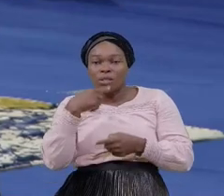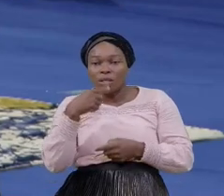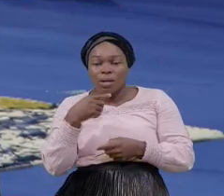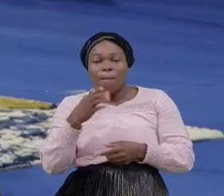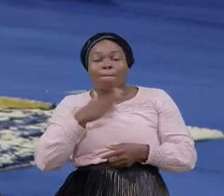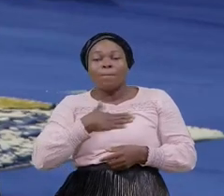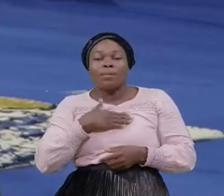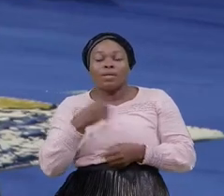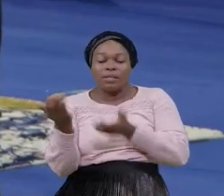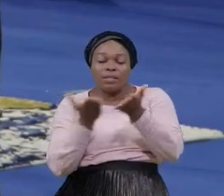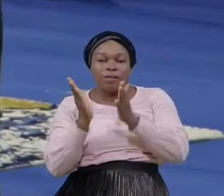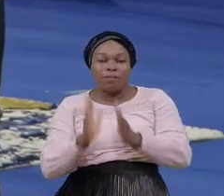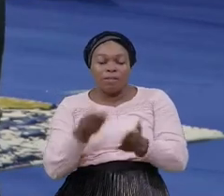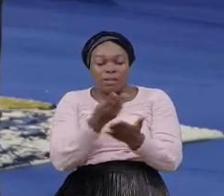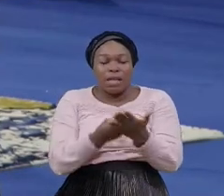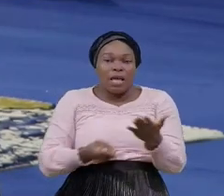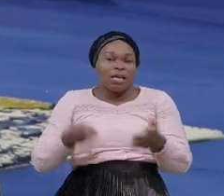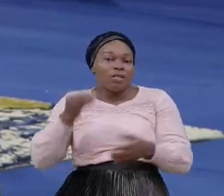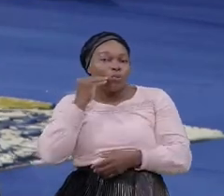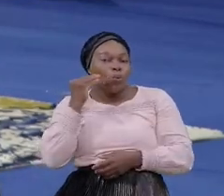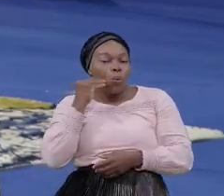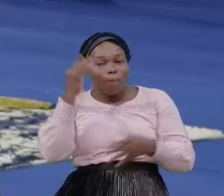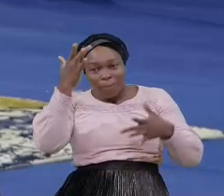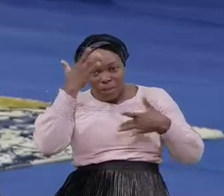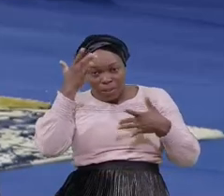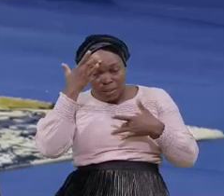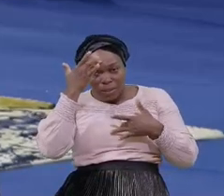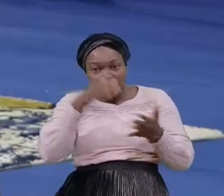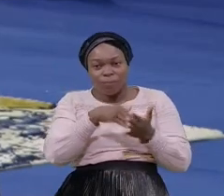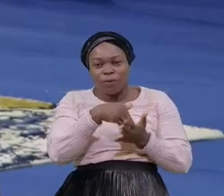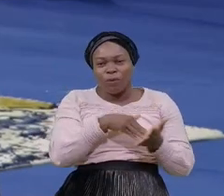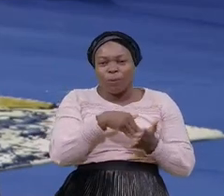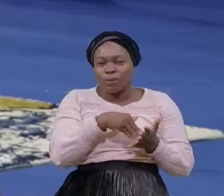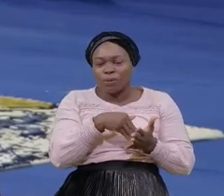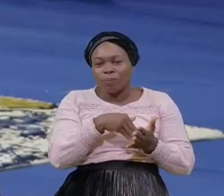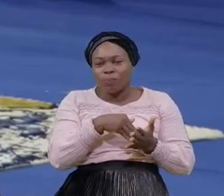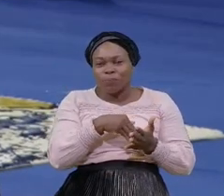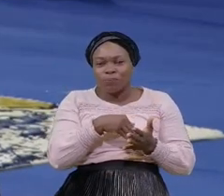Mon serviteur est couché à la maison, atteint de paralysie et